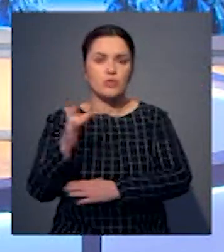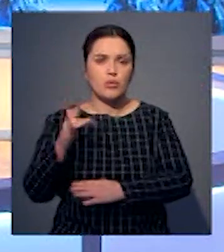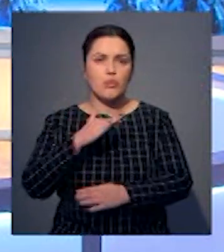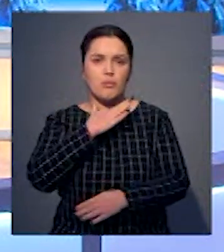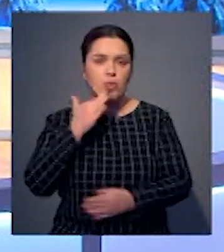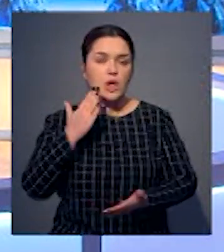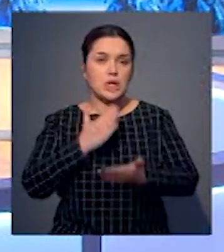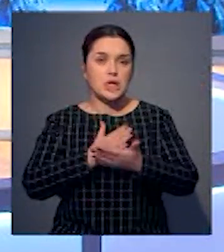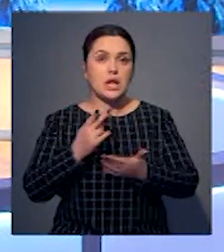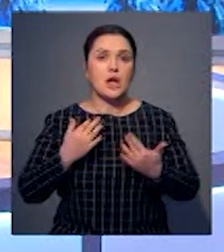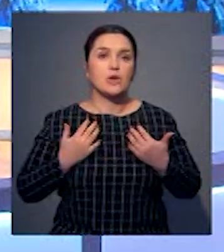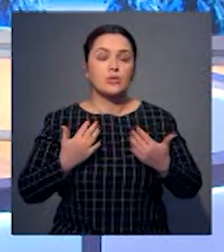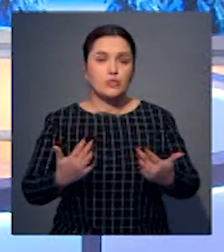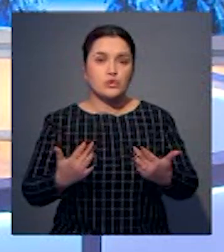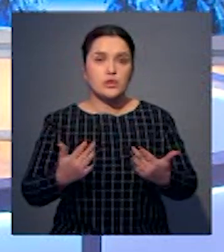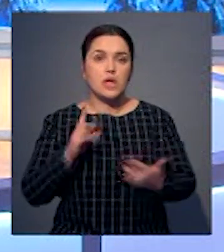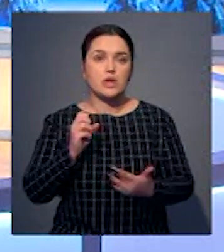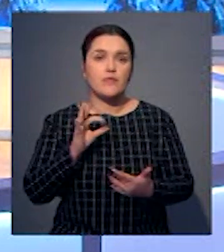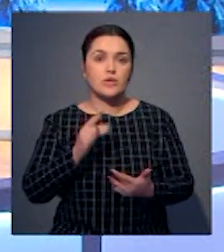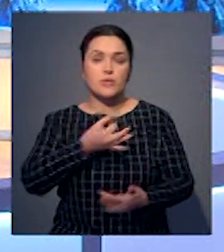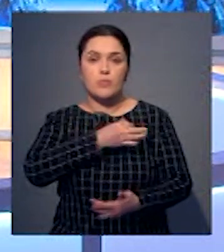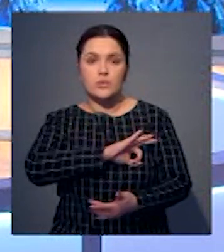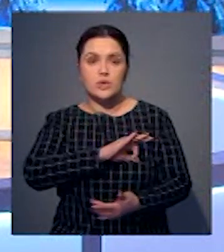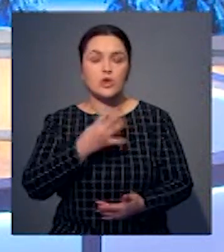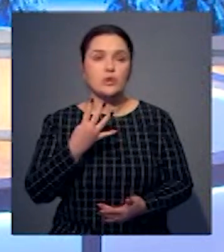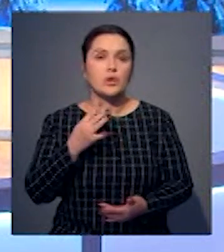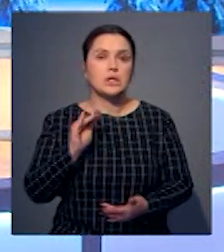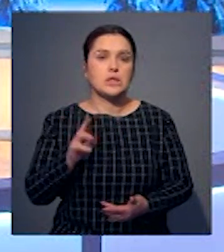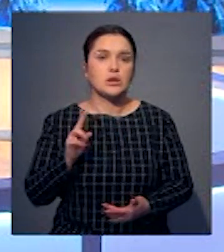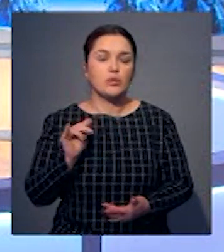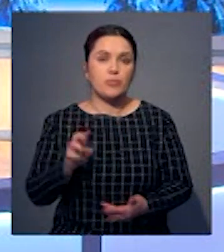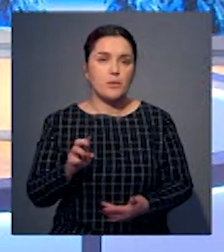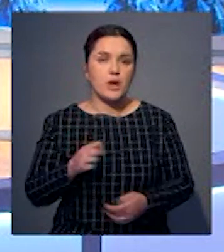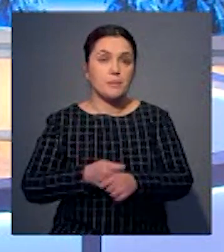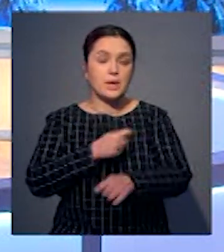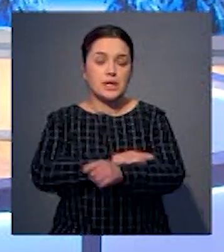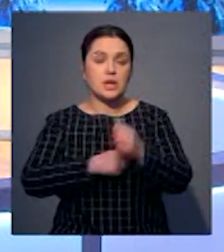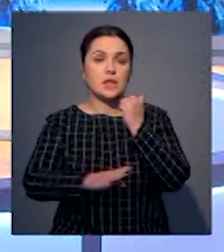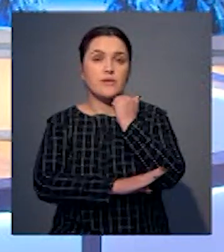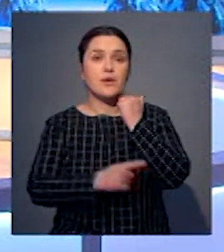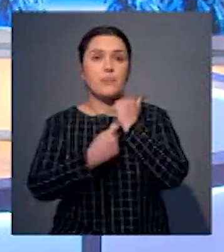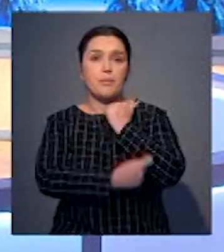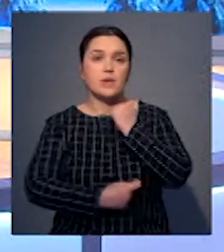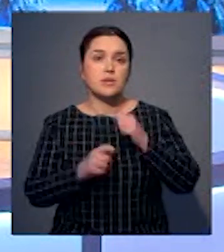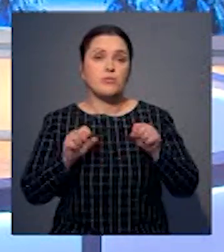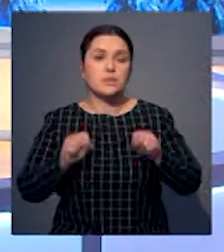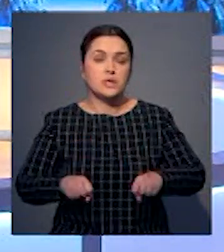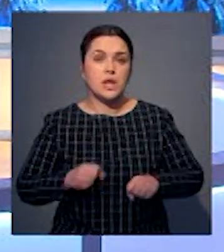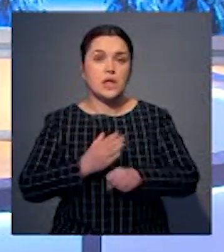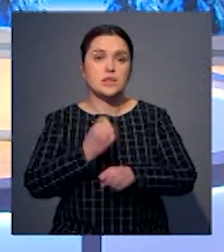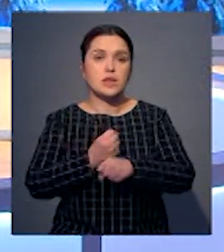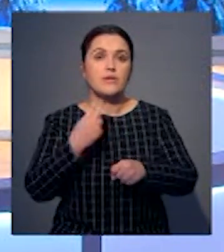в избытке. Для нужд индустрии на востоке страны используют не больше 40 тысяч кубометров древесного материала, при